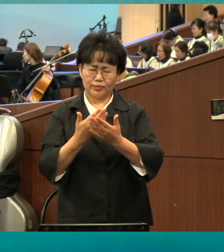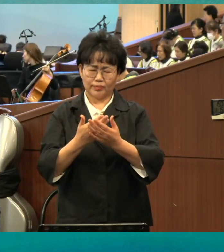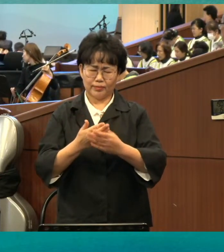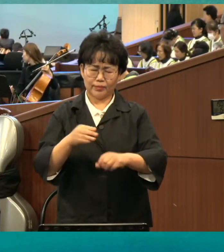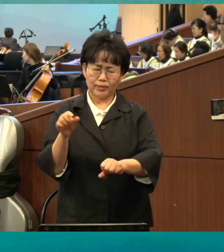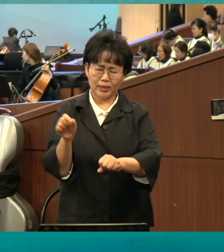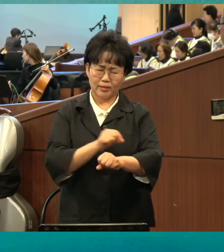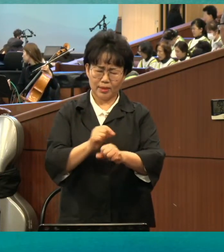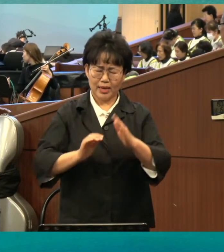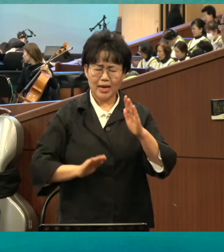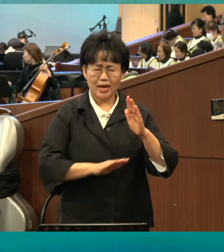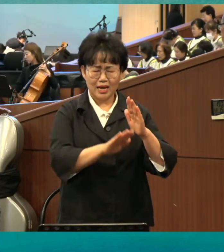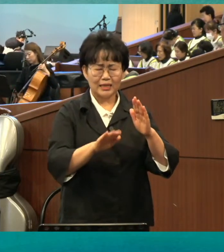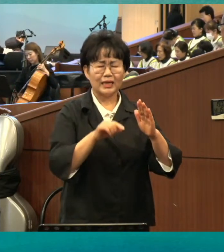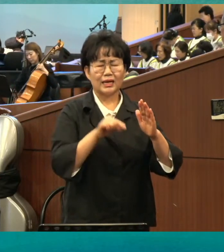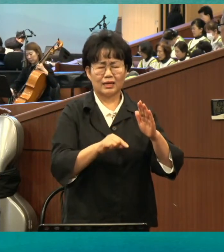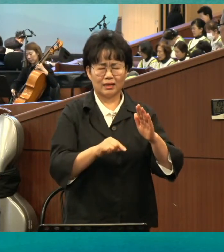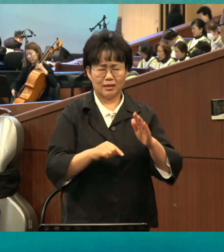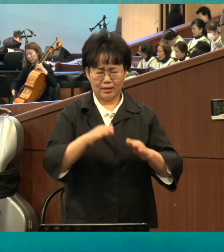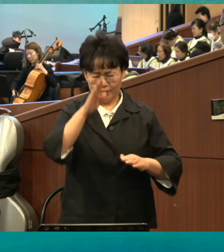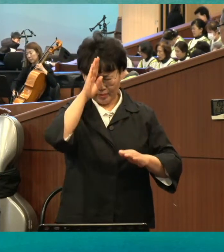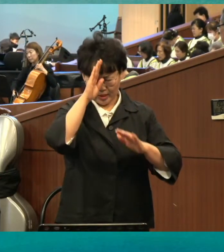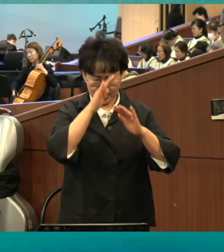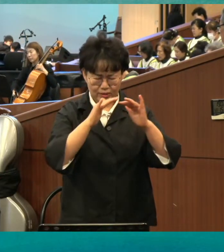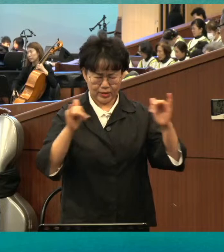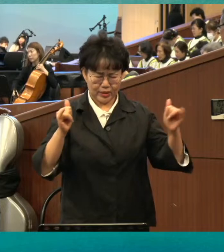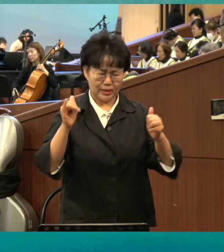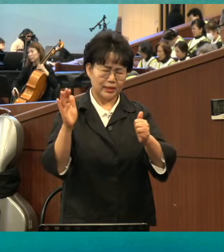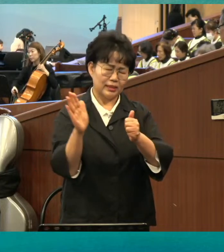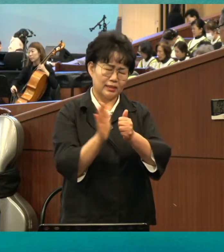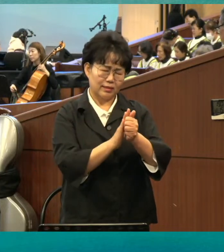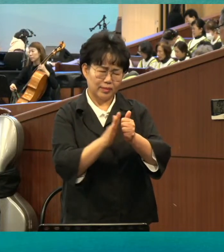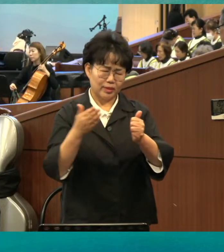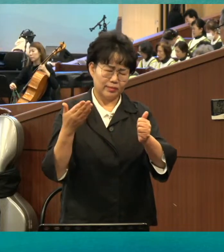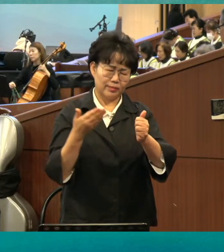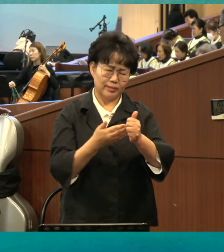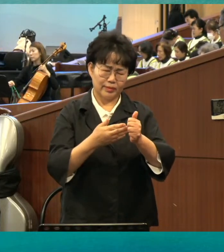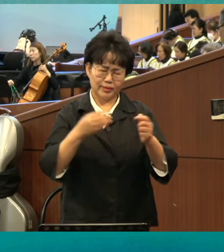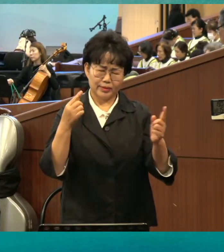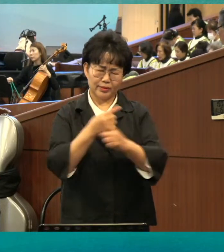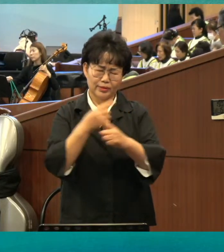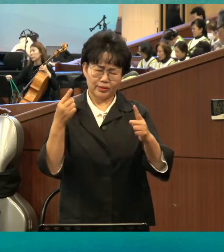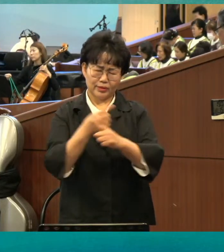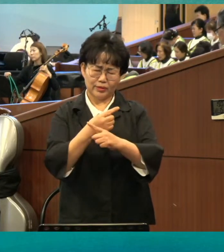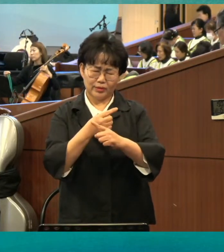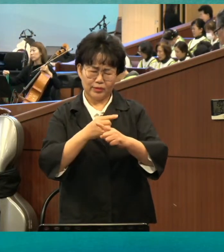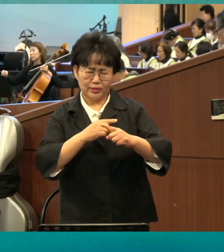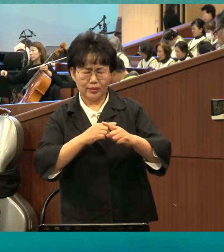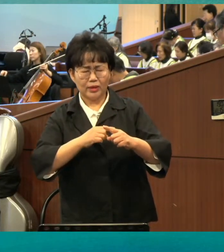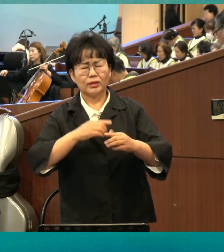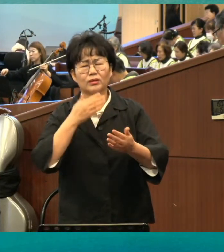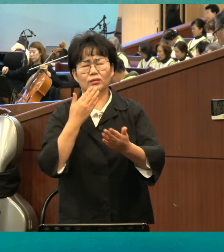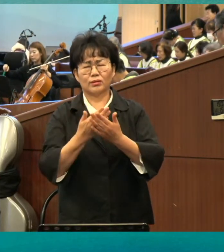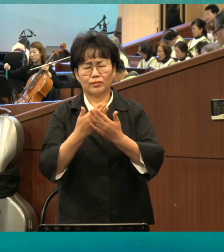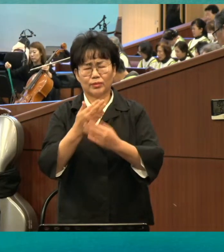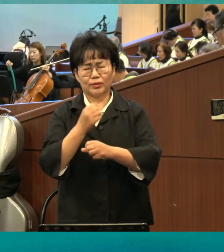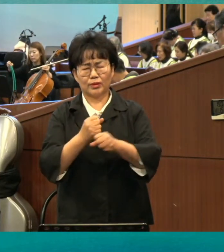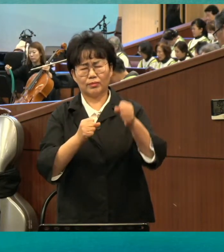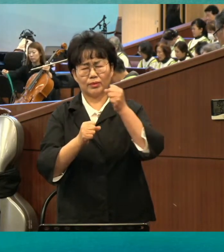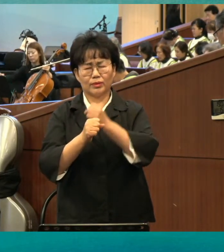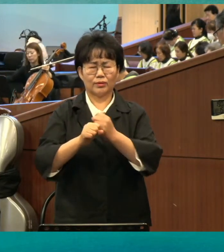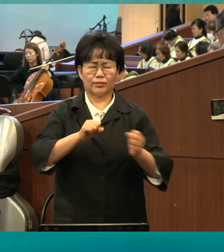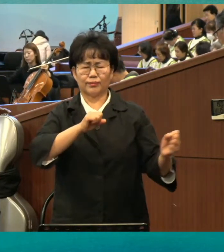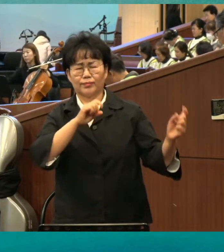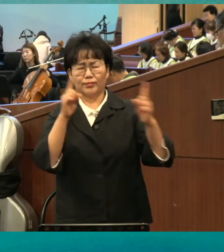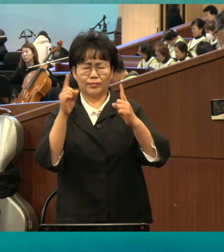특별히 가정 가운데 병중에 있는 성도들 어루만져 주시고 치유의 손길로 간섭하사 회복되고 치유되고